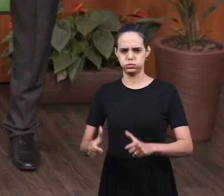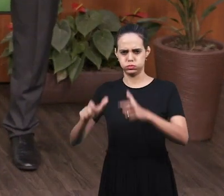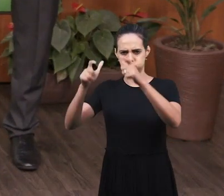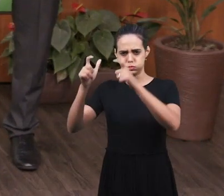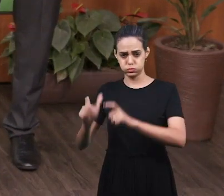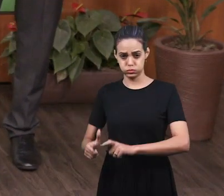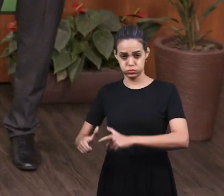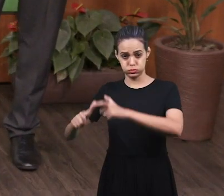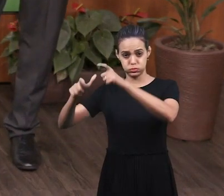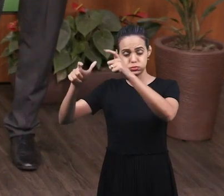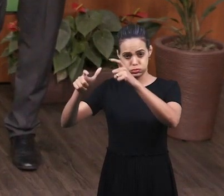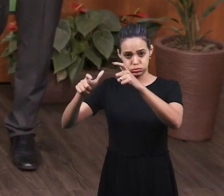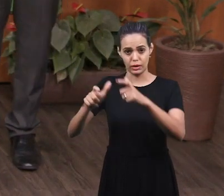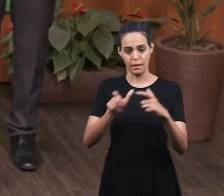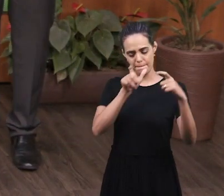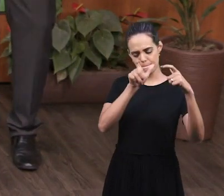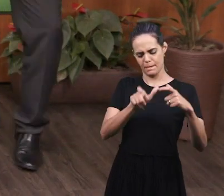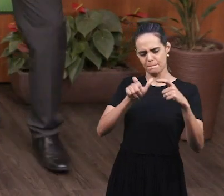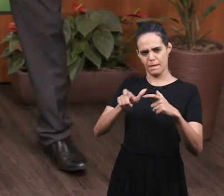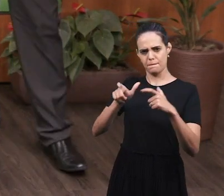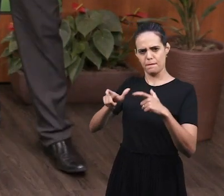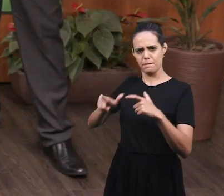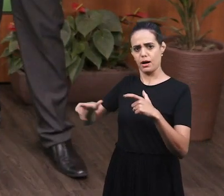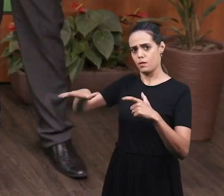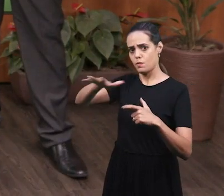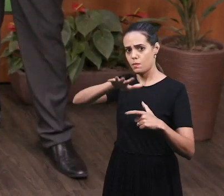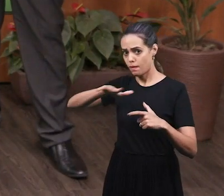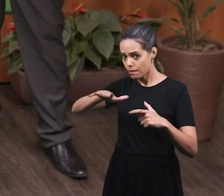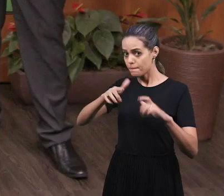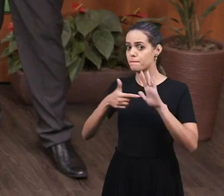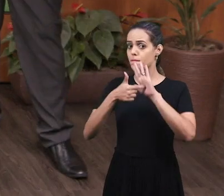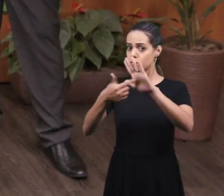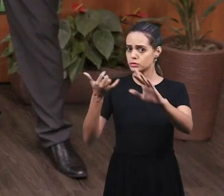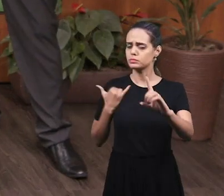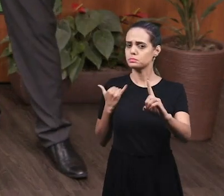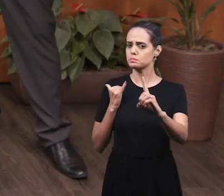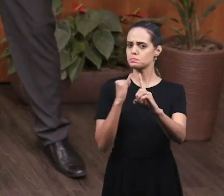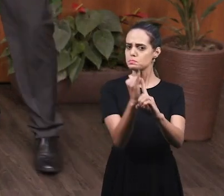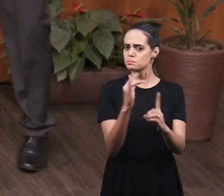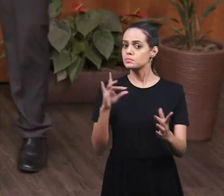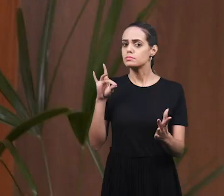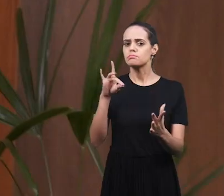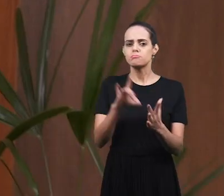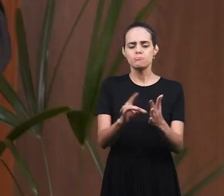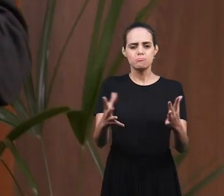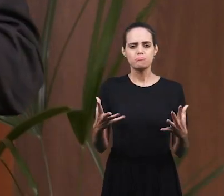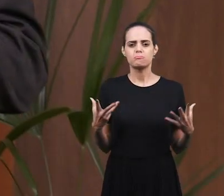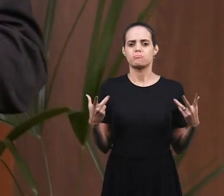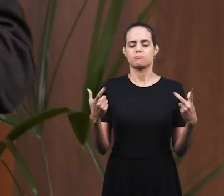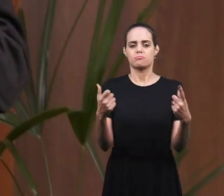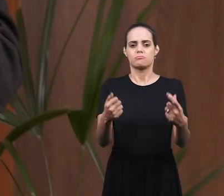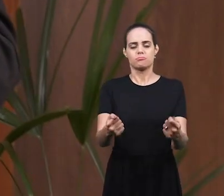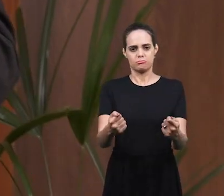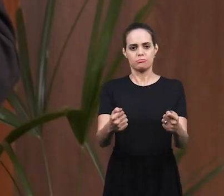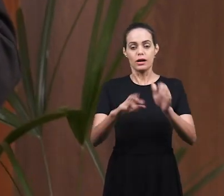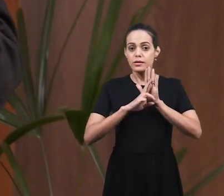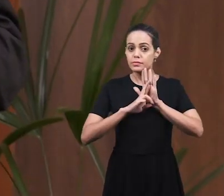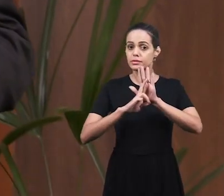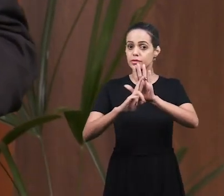porte du parvis extérieur nous donnent une indication prophétique notable dans